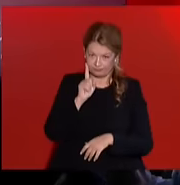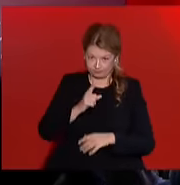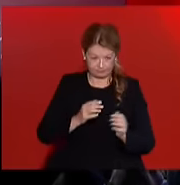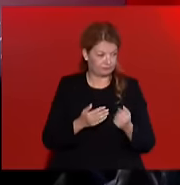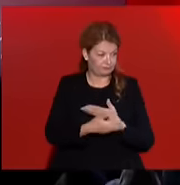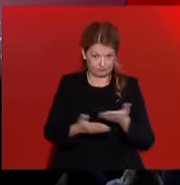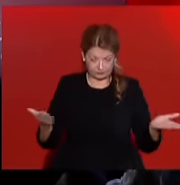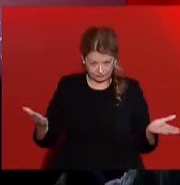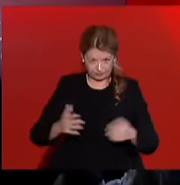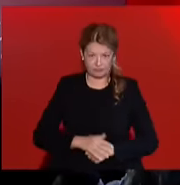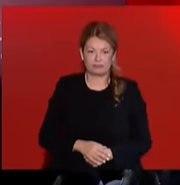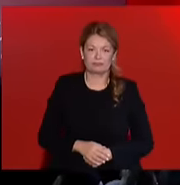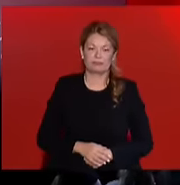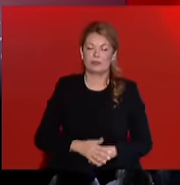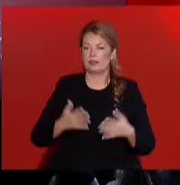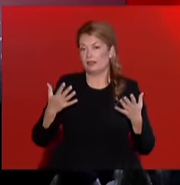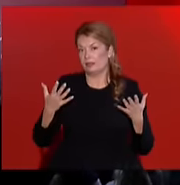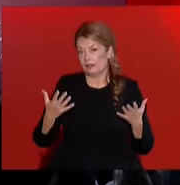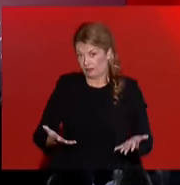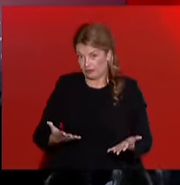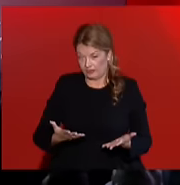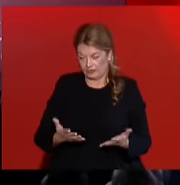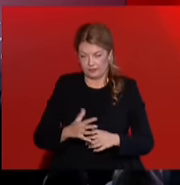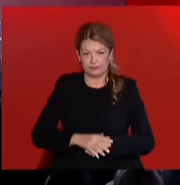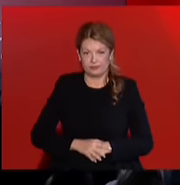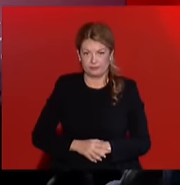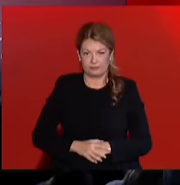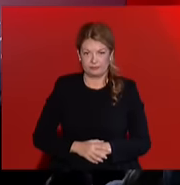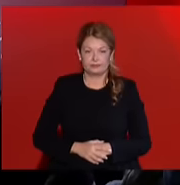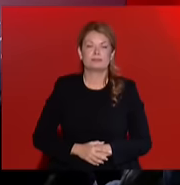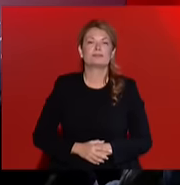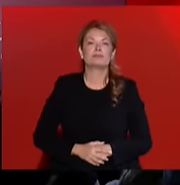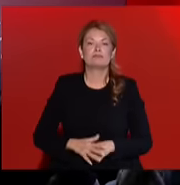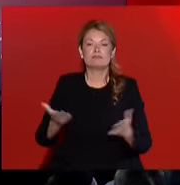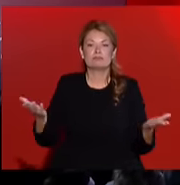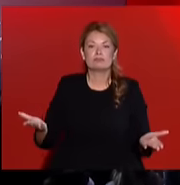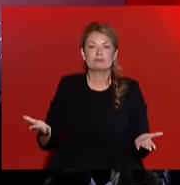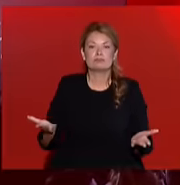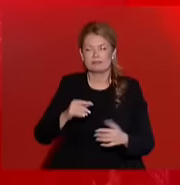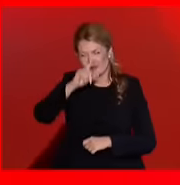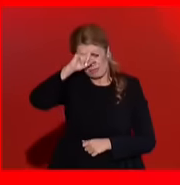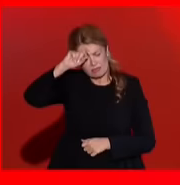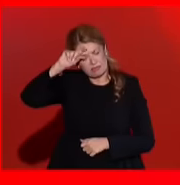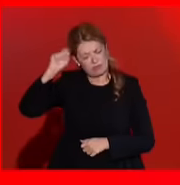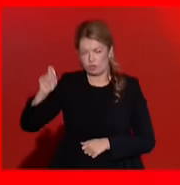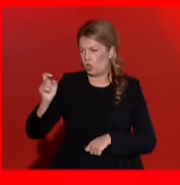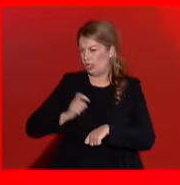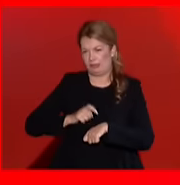σύντροφοι έχουμε προλάβει και εμείς να ζήσουμε στιγμές δύσκολες